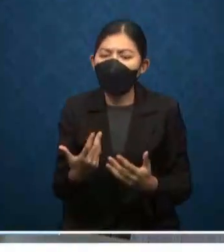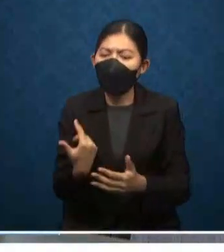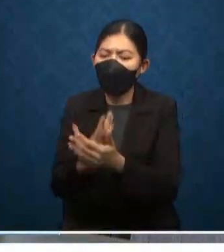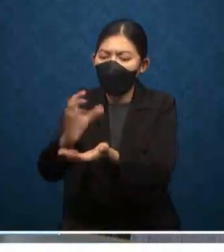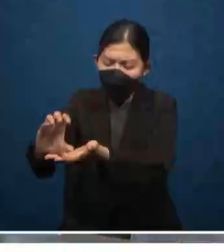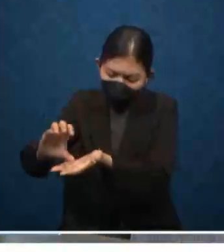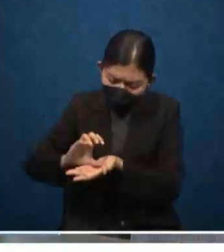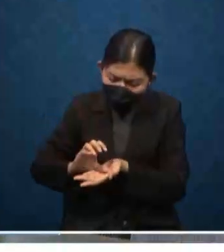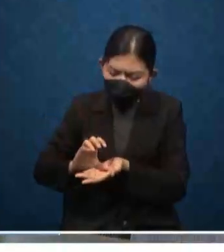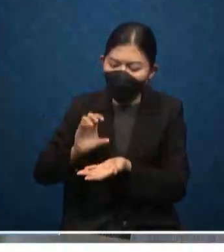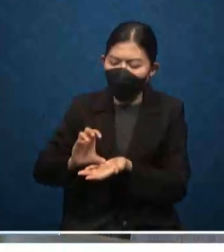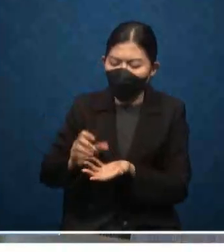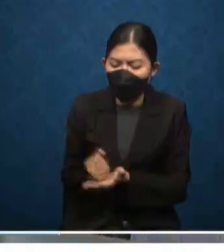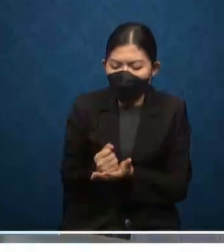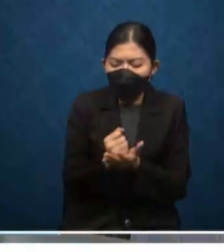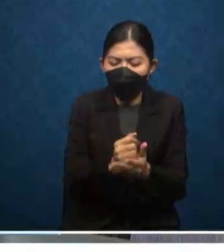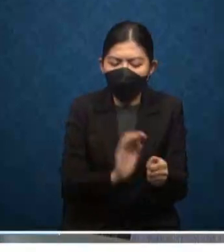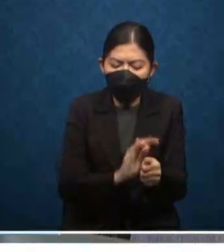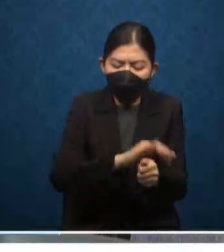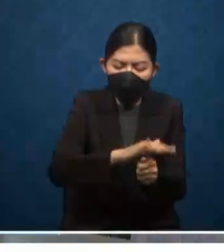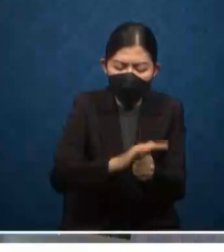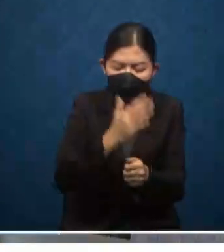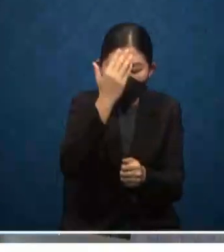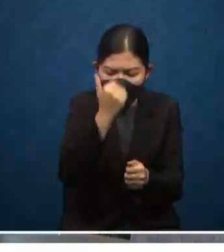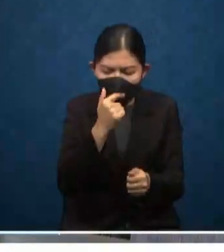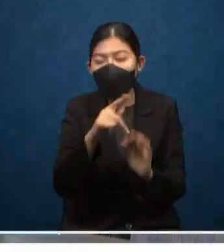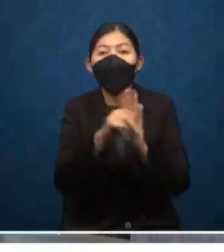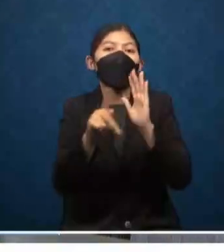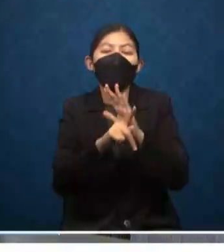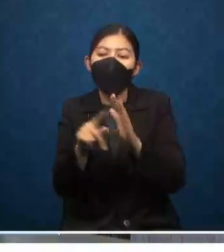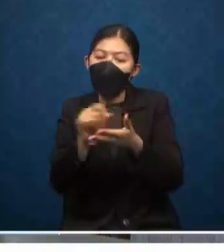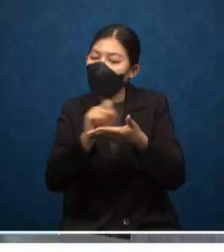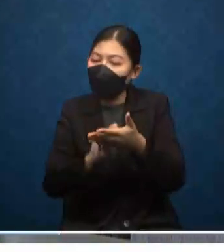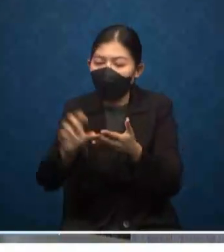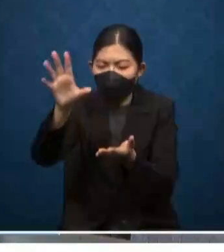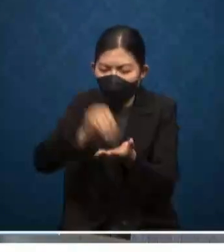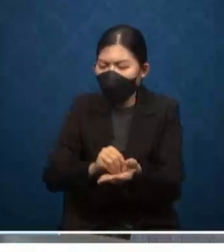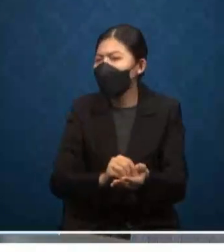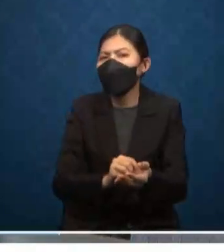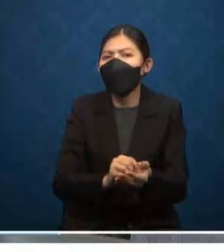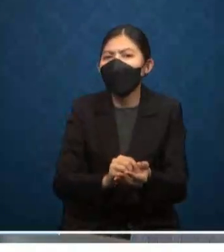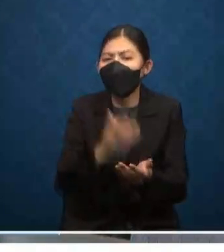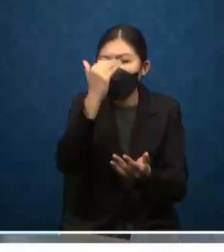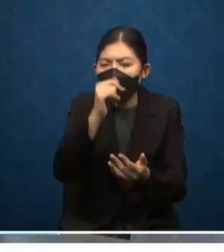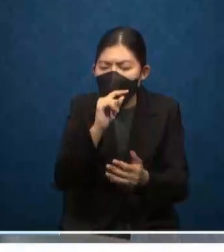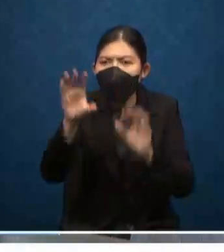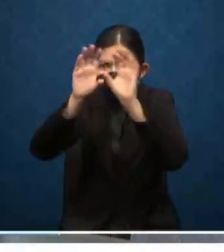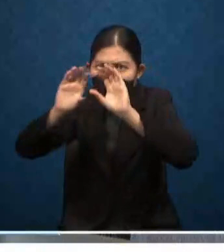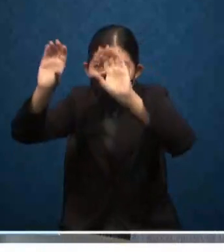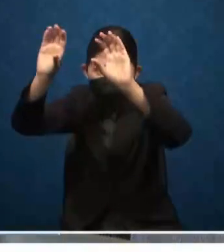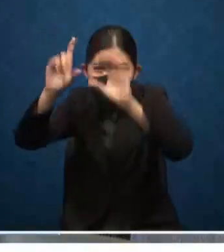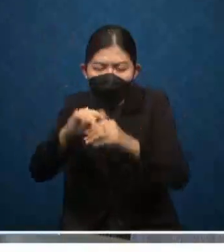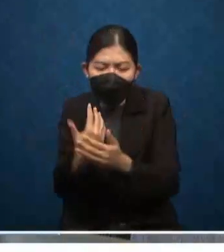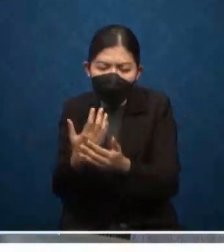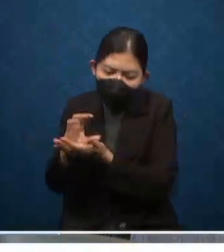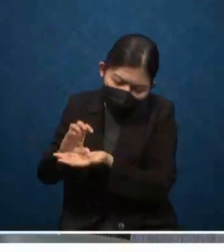าอุดหนุนเข้ามาช่วยเหลือและทำไมท่านไม่ใส่ไว้ในกฎหมายซะเลยเป็นการปิดประตูบังคับว่ายังไงรัฐบาลต้องใส่เงินอุดหนุ